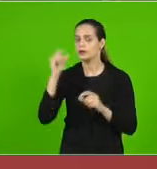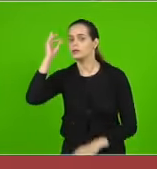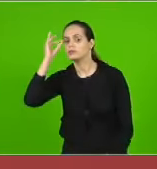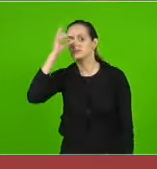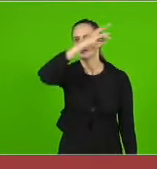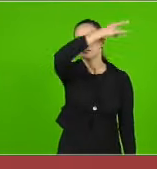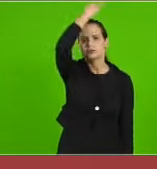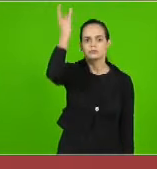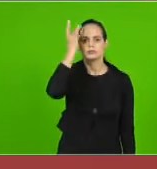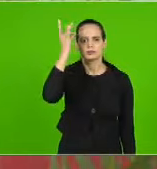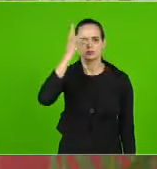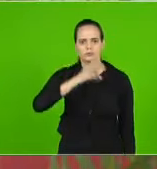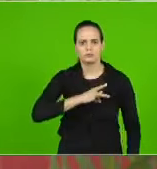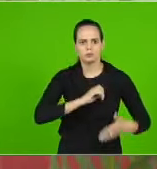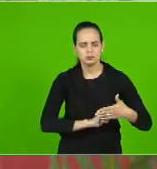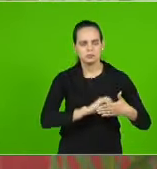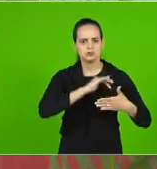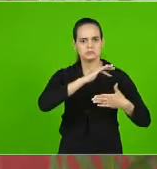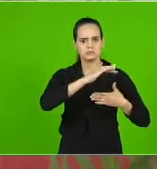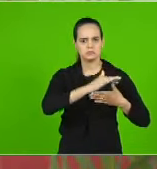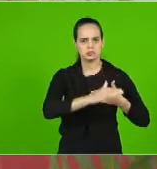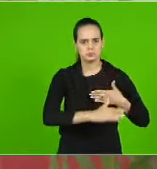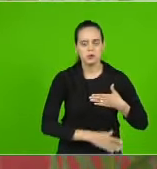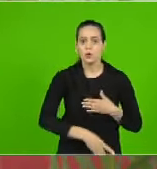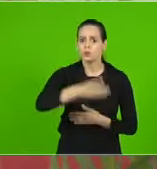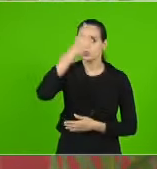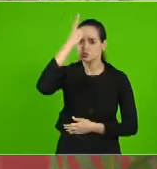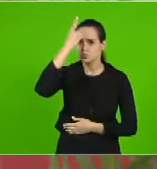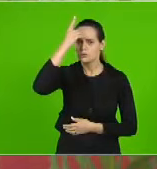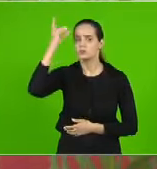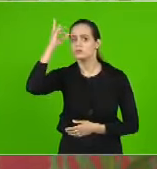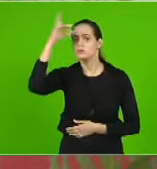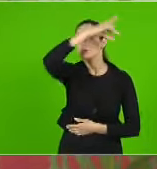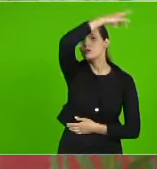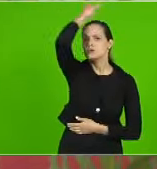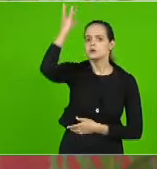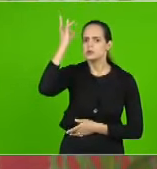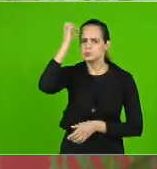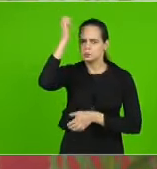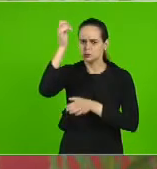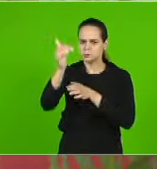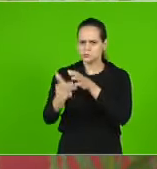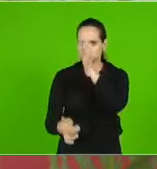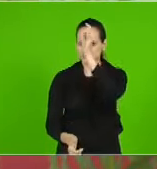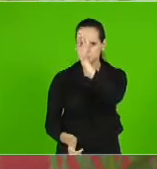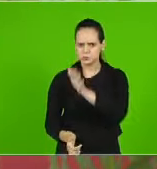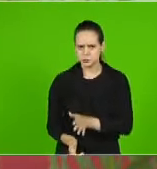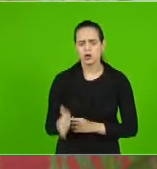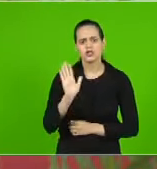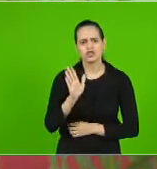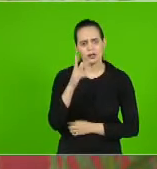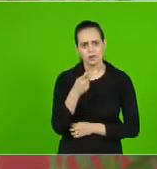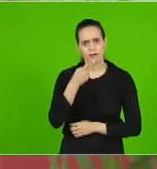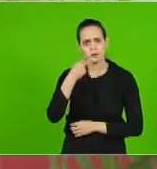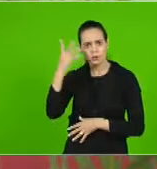которые являются крещением Духом Святым, духовные дары. Это излияние Святого Духа. Это то, о